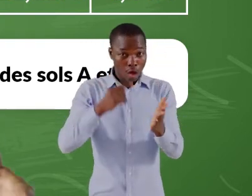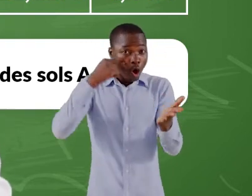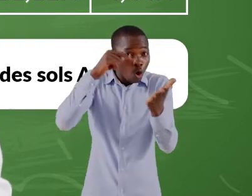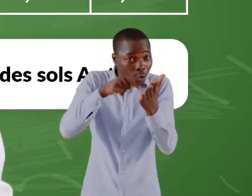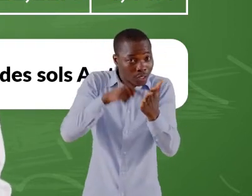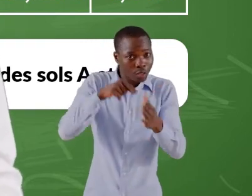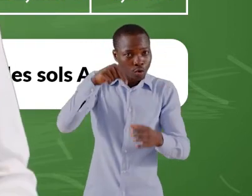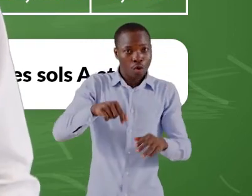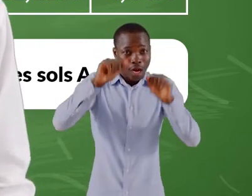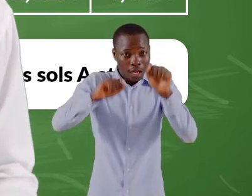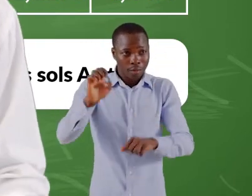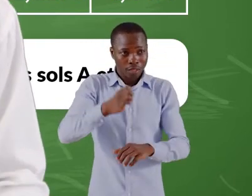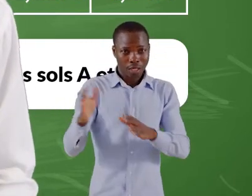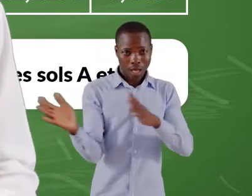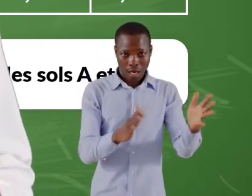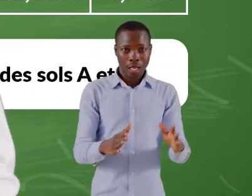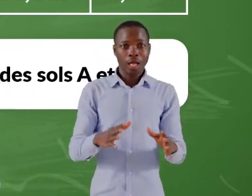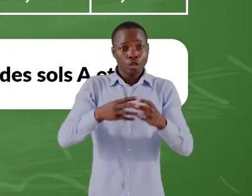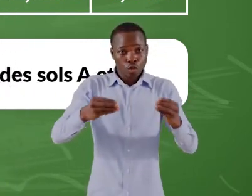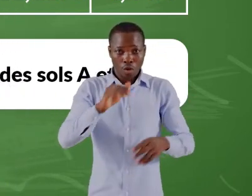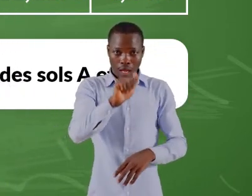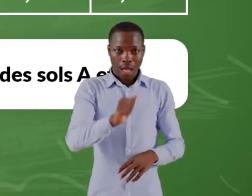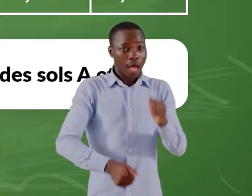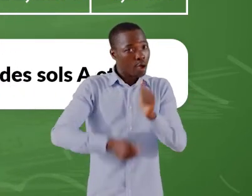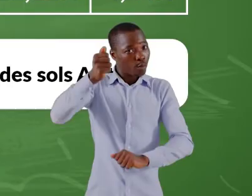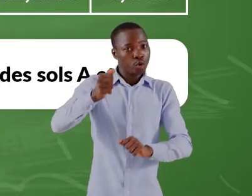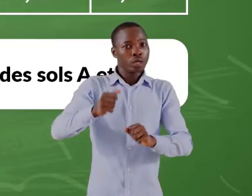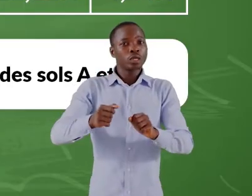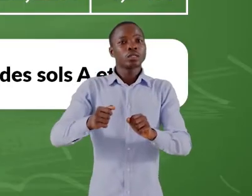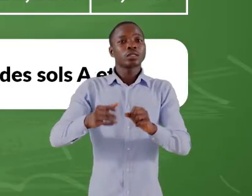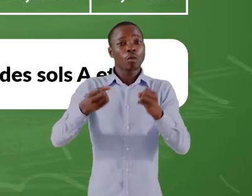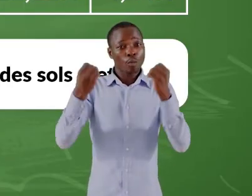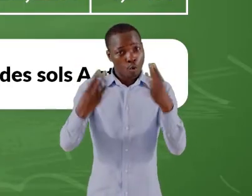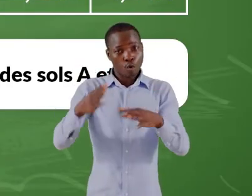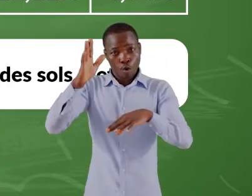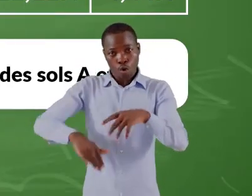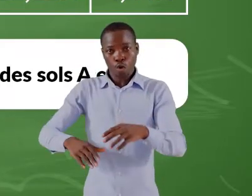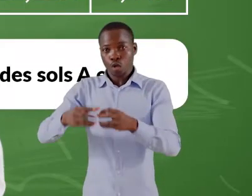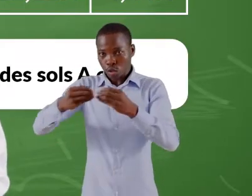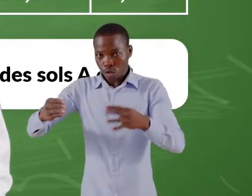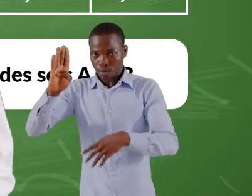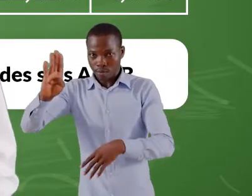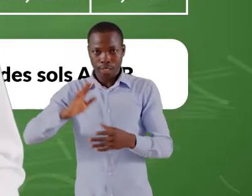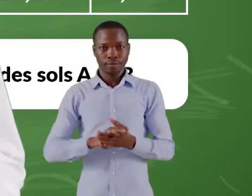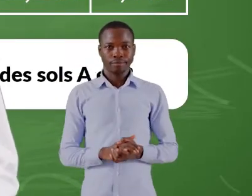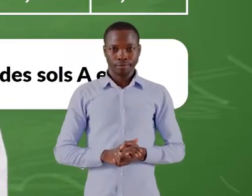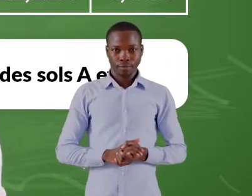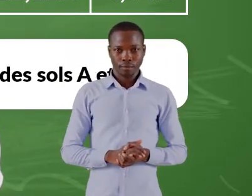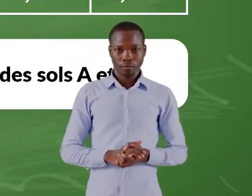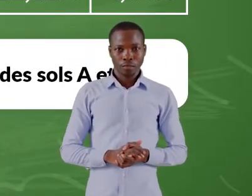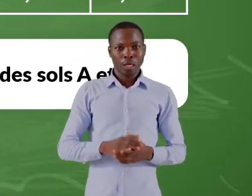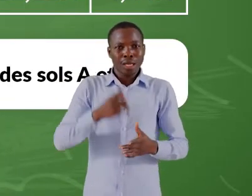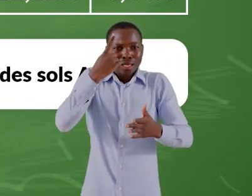la capacité en air du sol A est plus importante que celle du sol B.